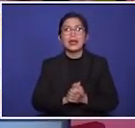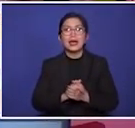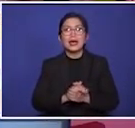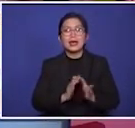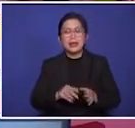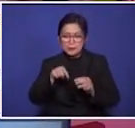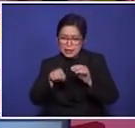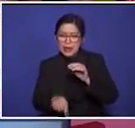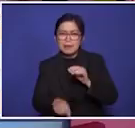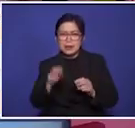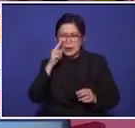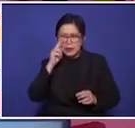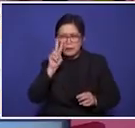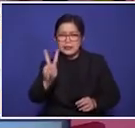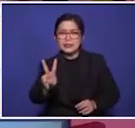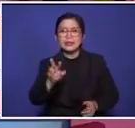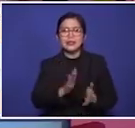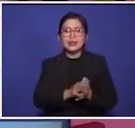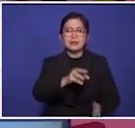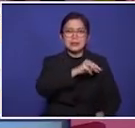kemenalamani dan misi